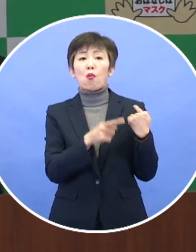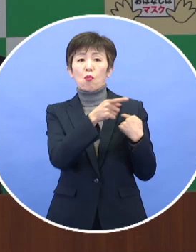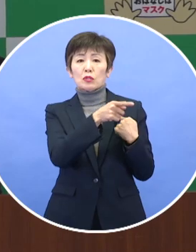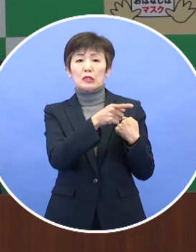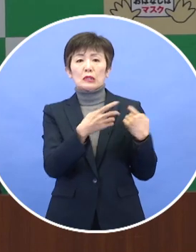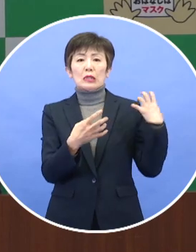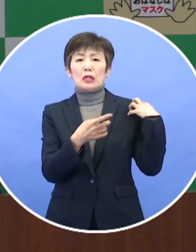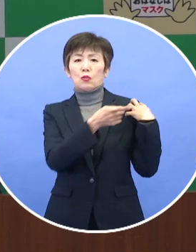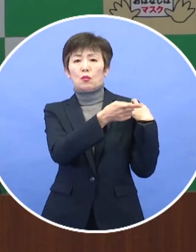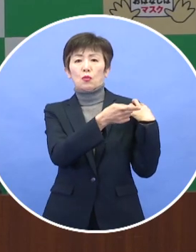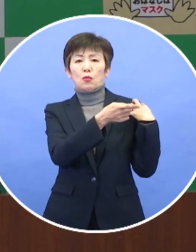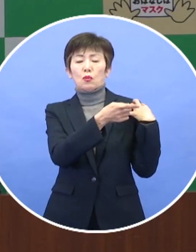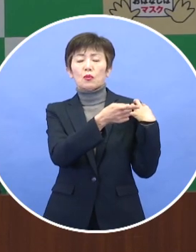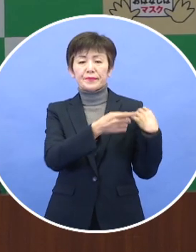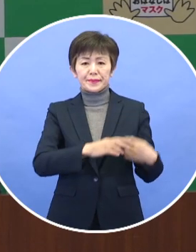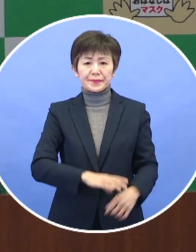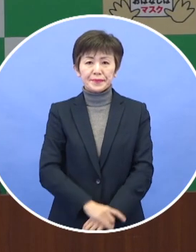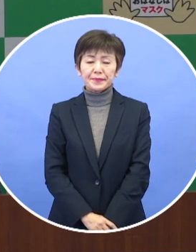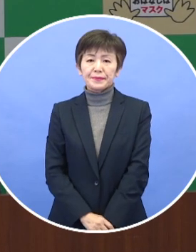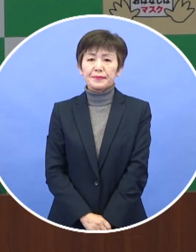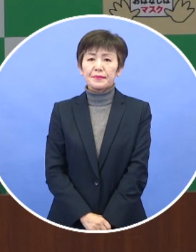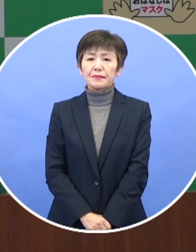ていくというふうにやらせていただきます。